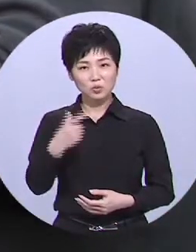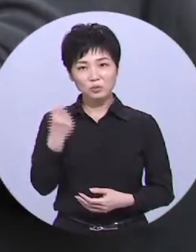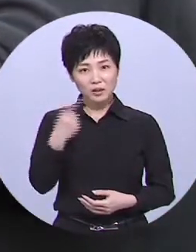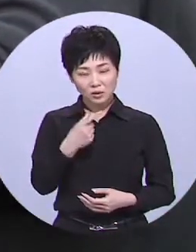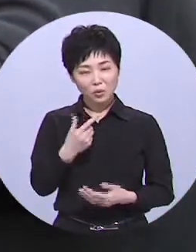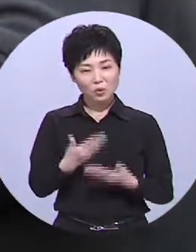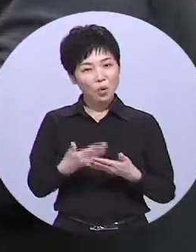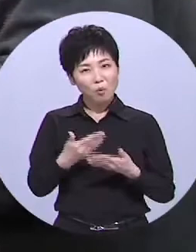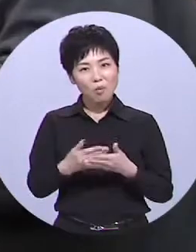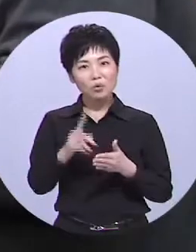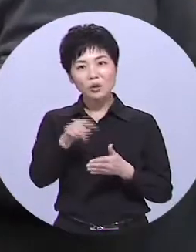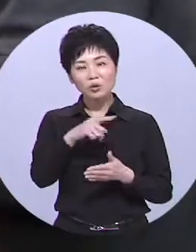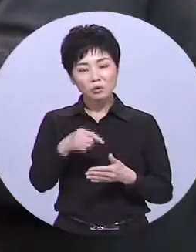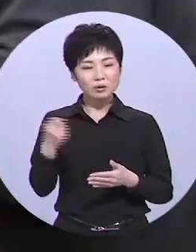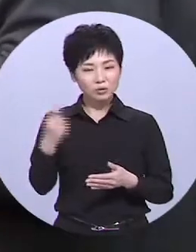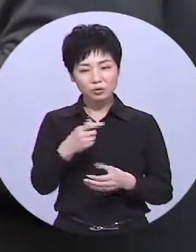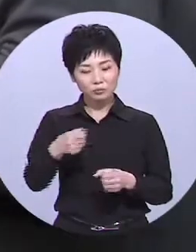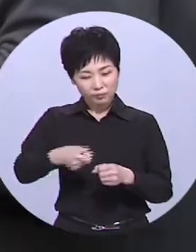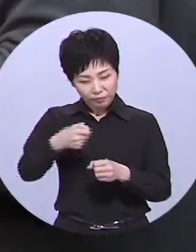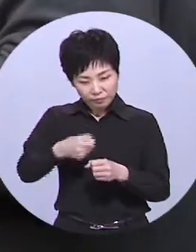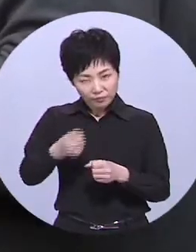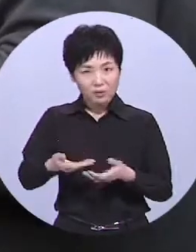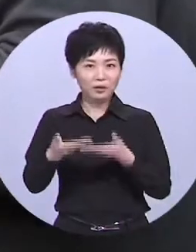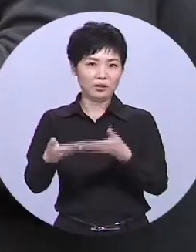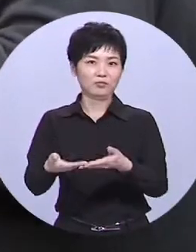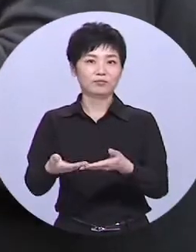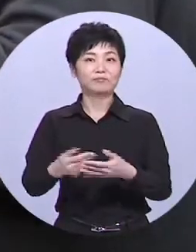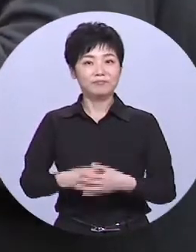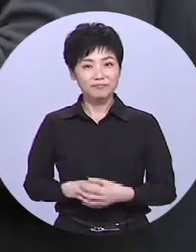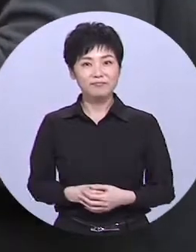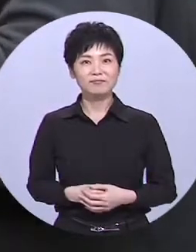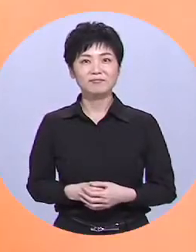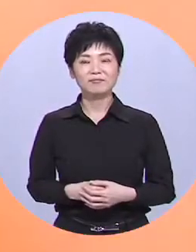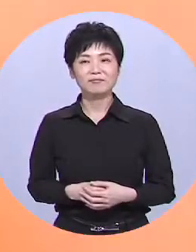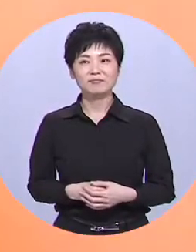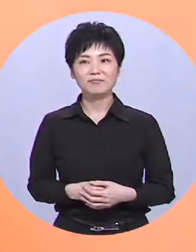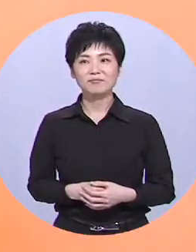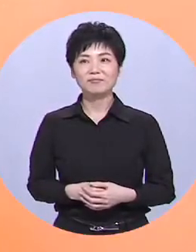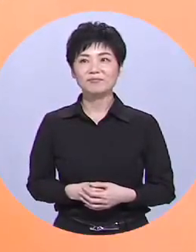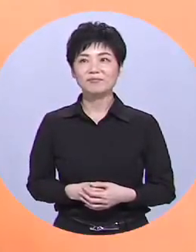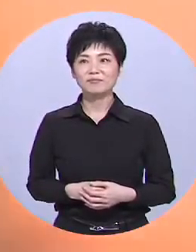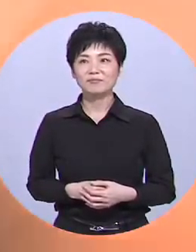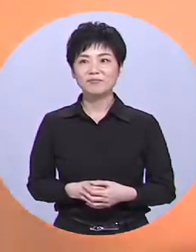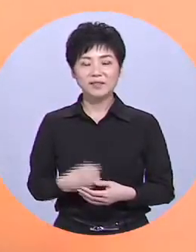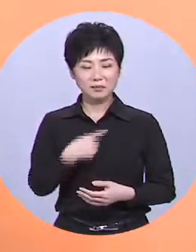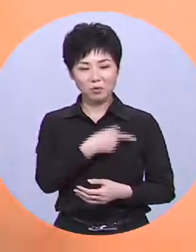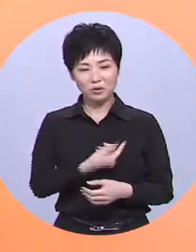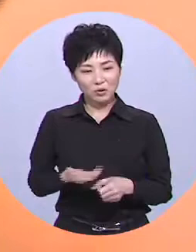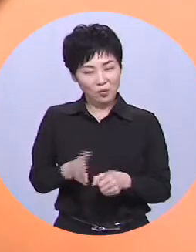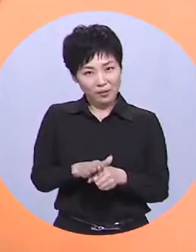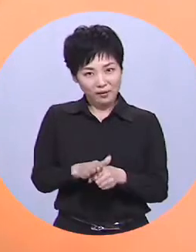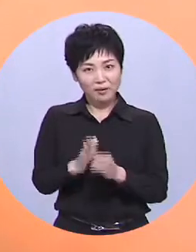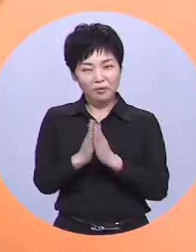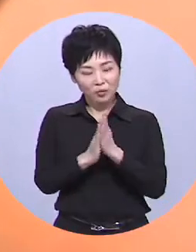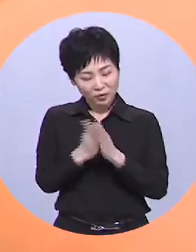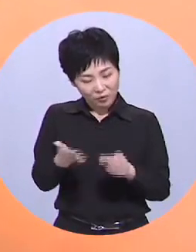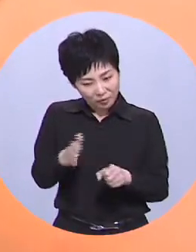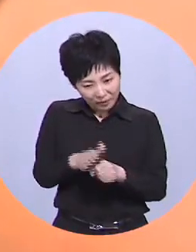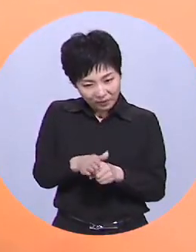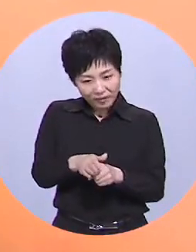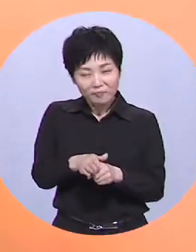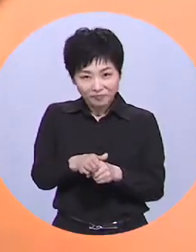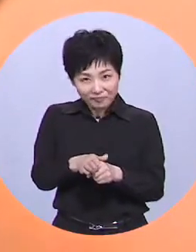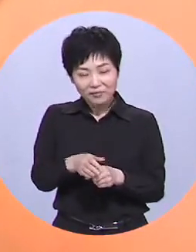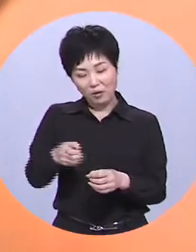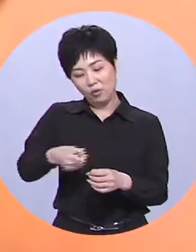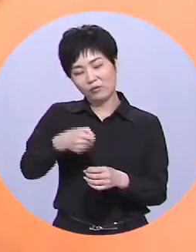素早く、何か大きな決断をする人にはそれがうまくいくように願って作り、最後に綺麗と言